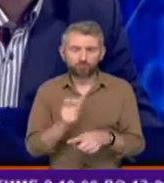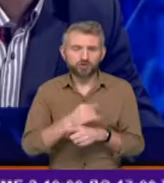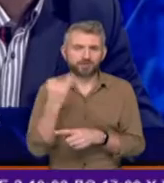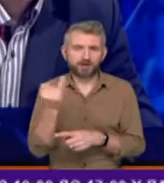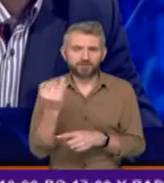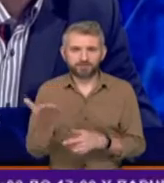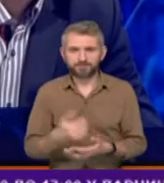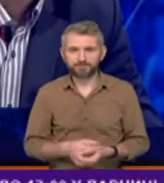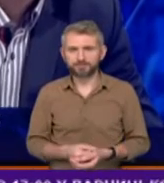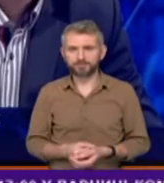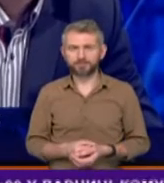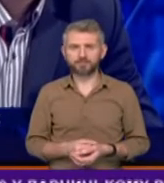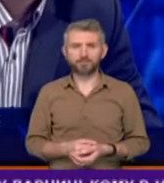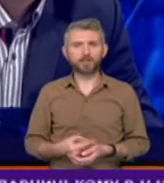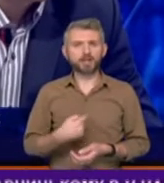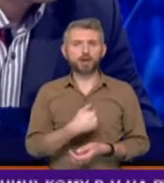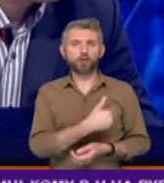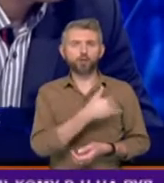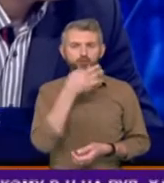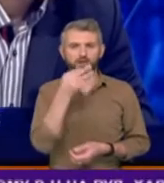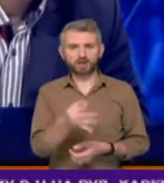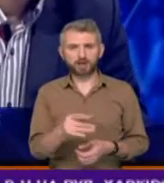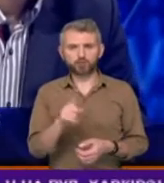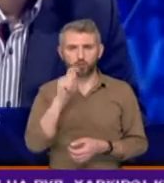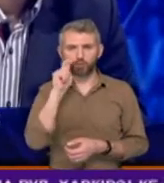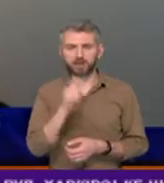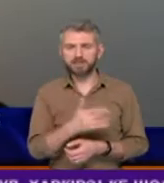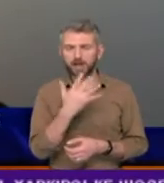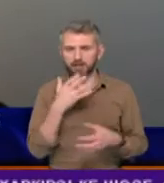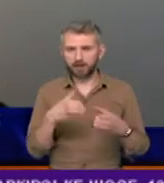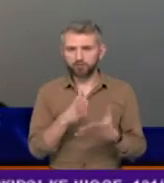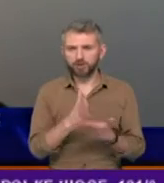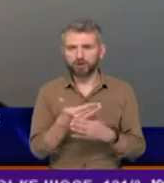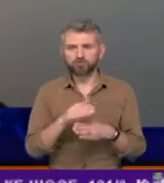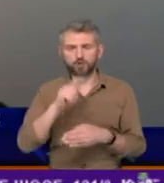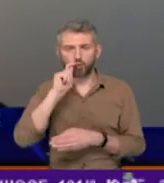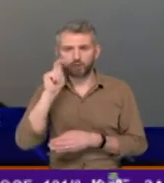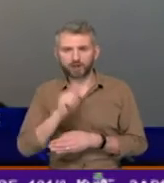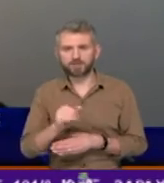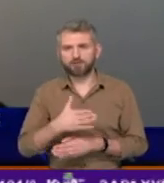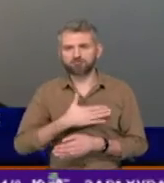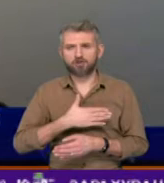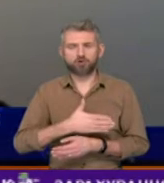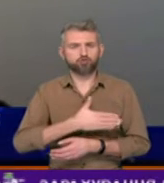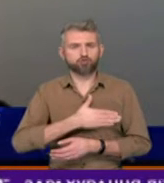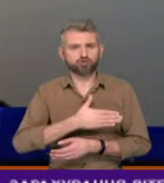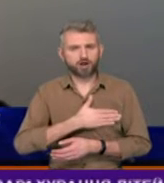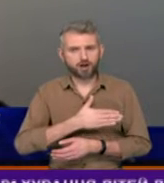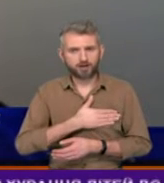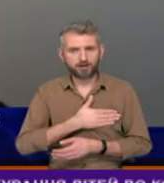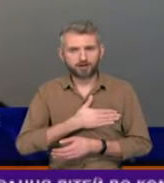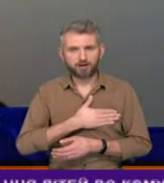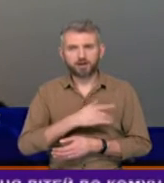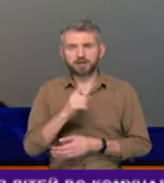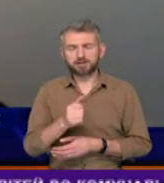Ірино. Я хочу сказати таку річ, що українська діаспора є частиною України, і наша душа на